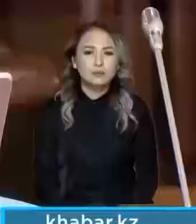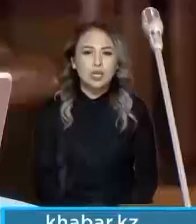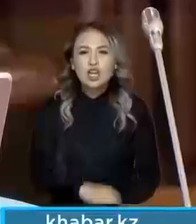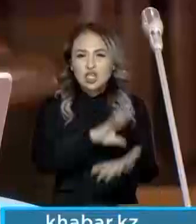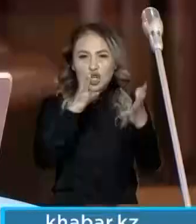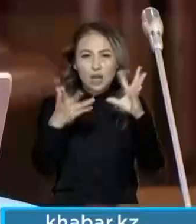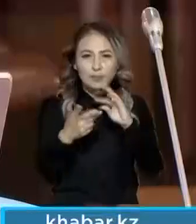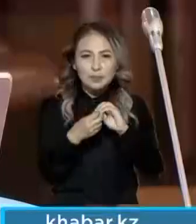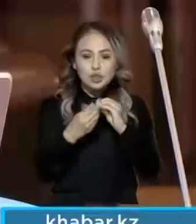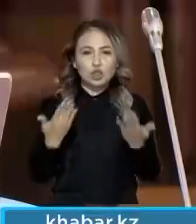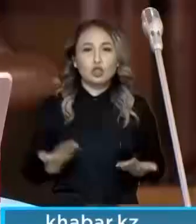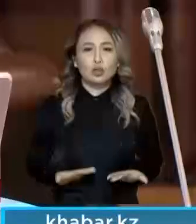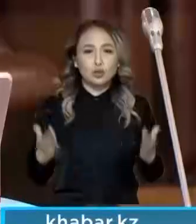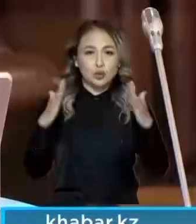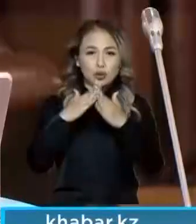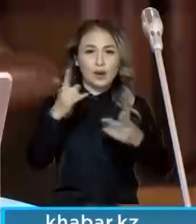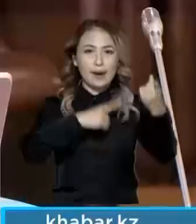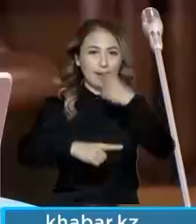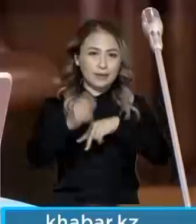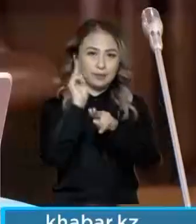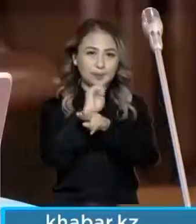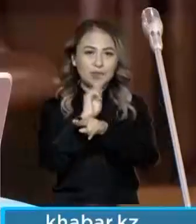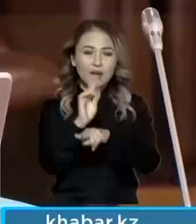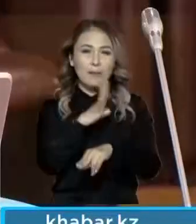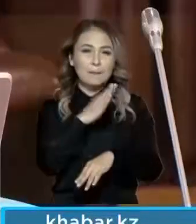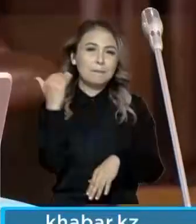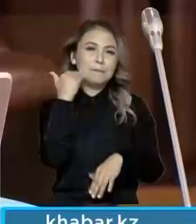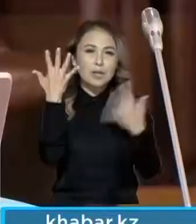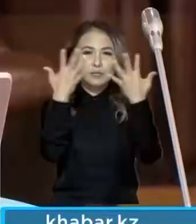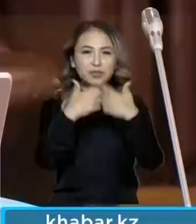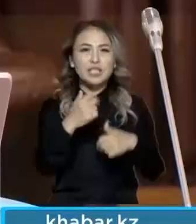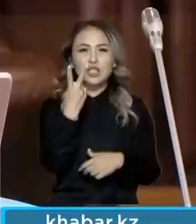Жалпы тұрғын үйді қалпына келтіруге шамамен